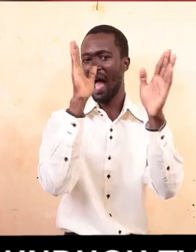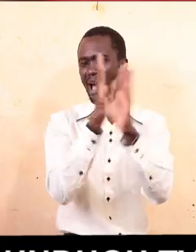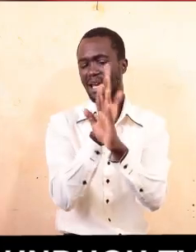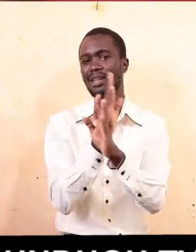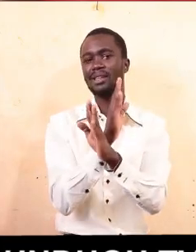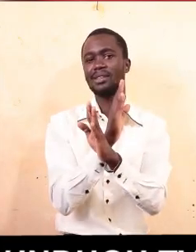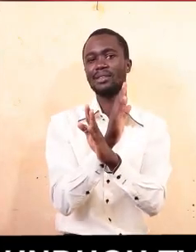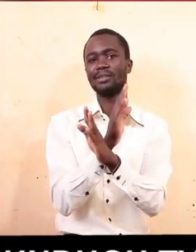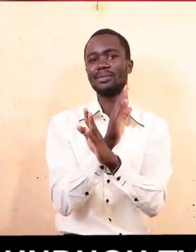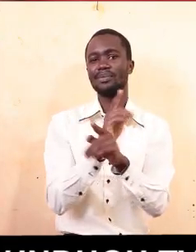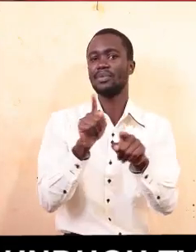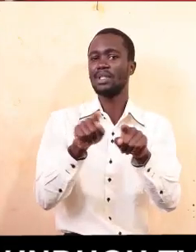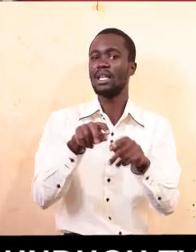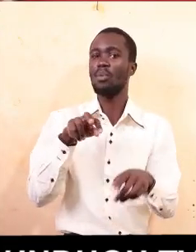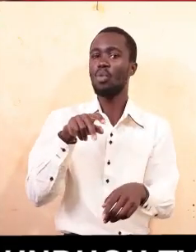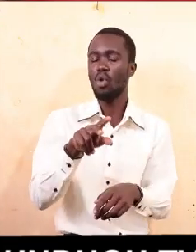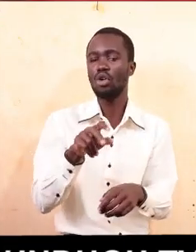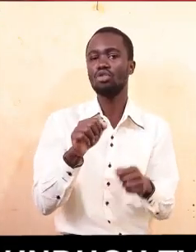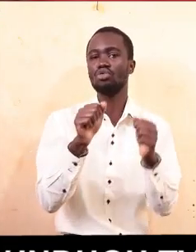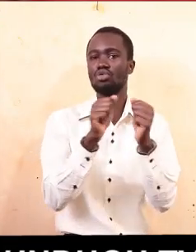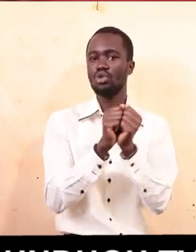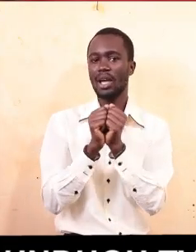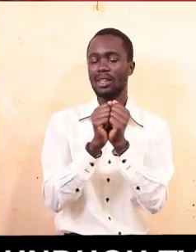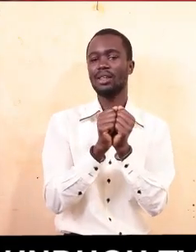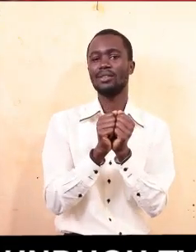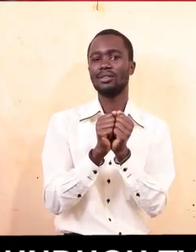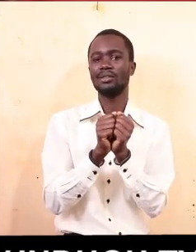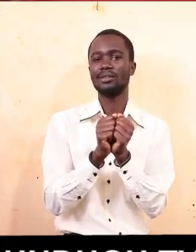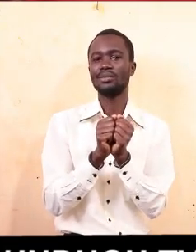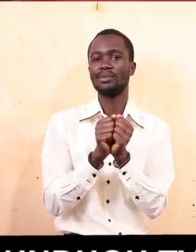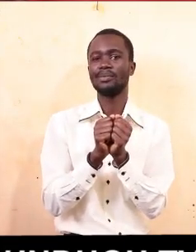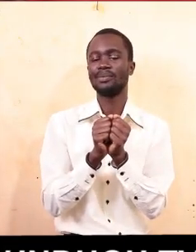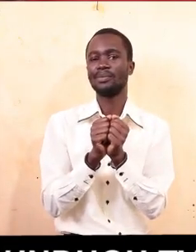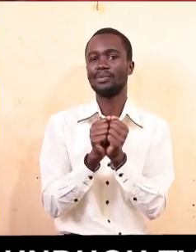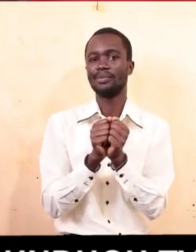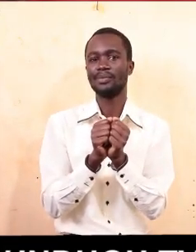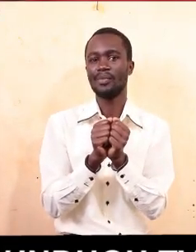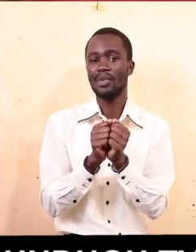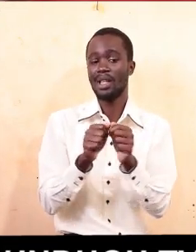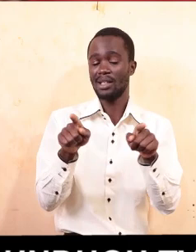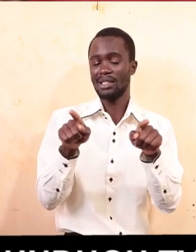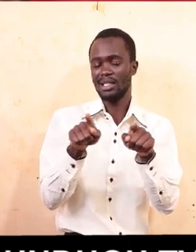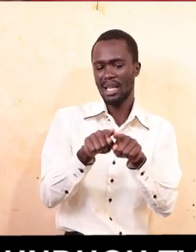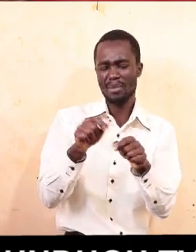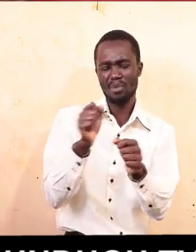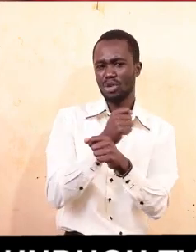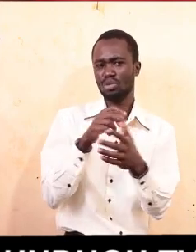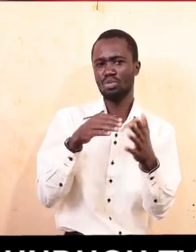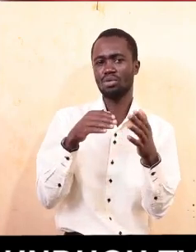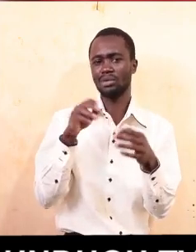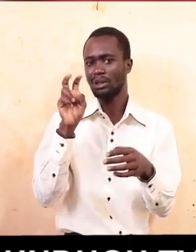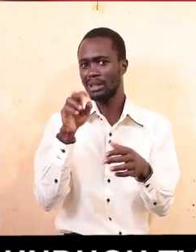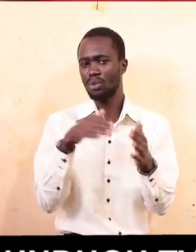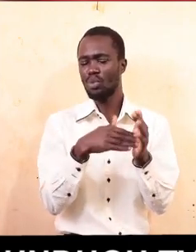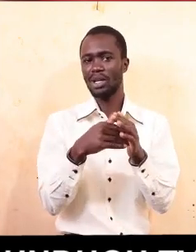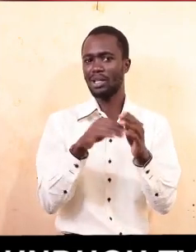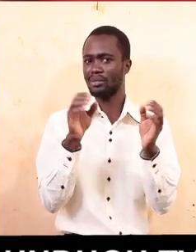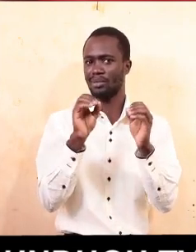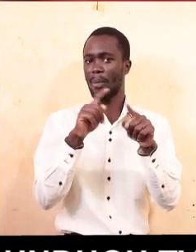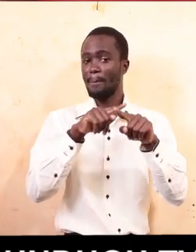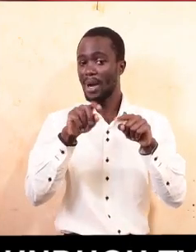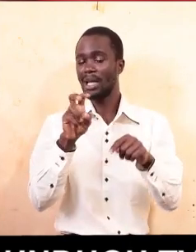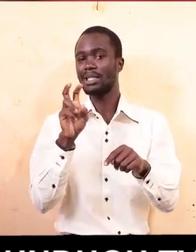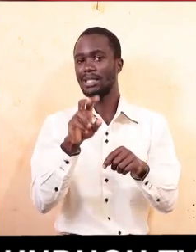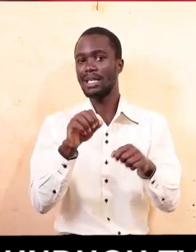atawaficha na atatembea na wao, na badala ya udhaifu wao wataonekana wenye uwezo. Katika mstari